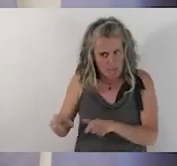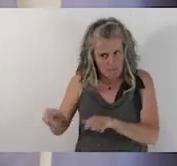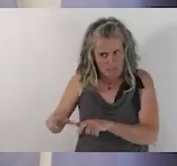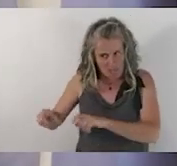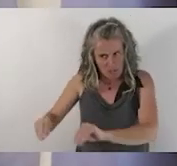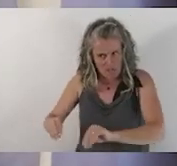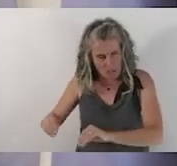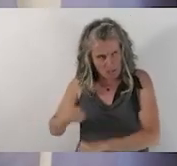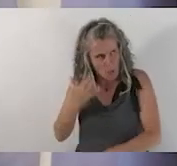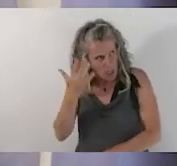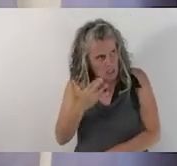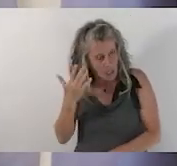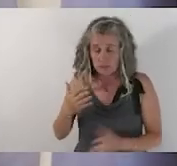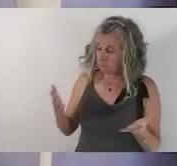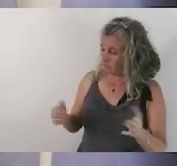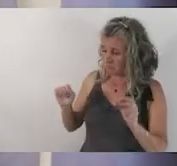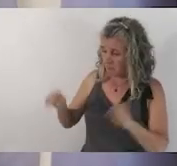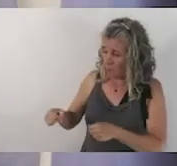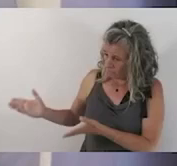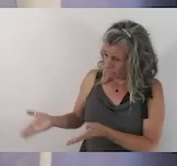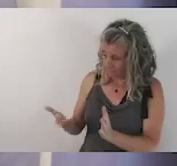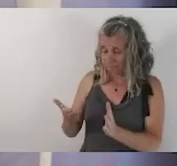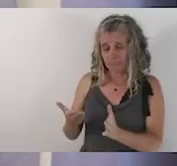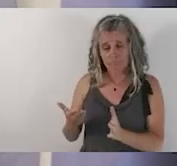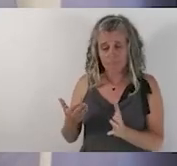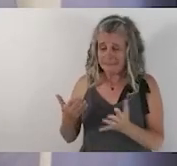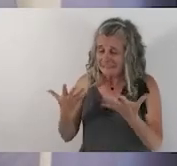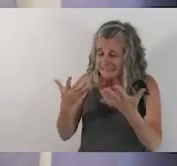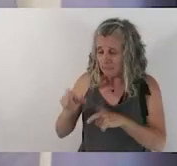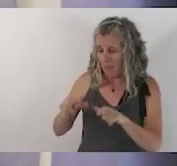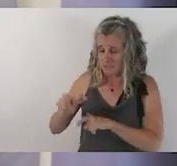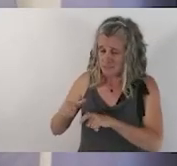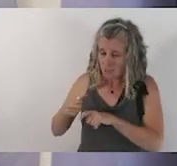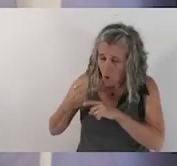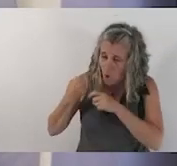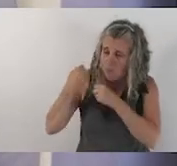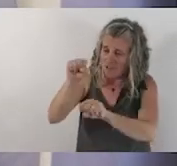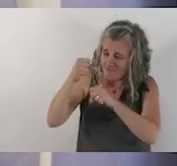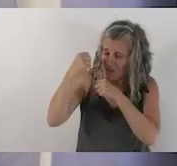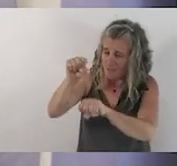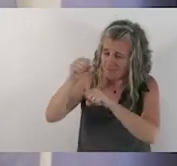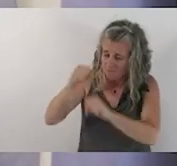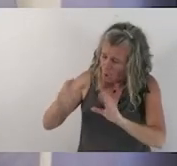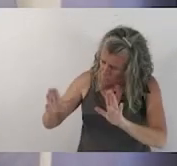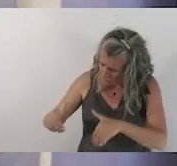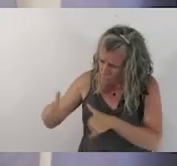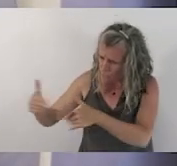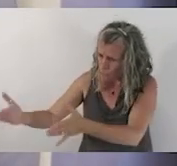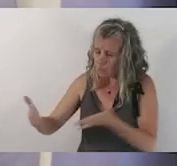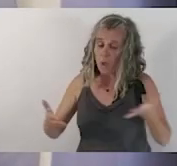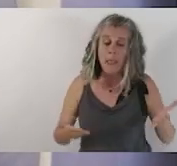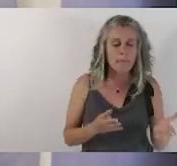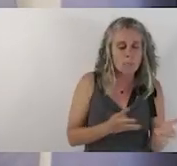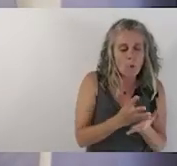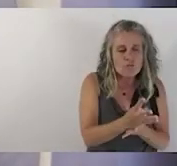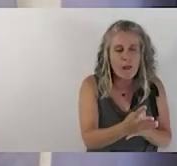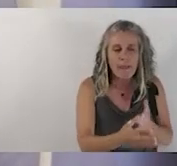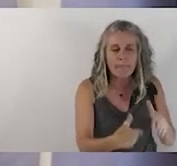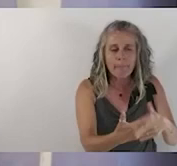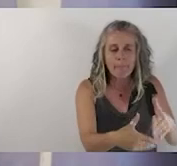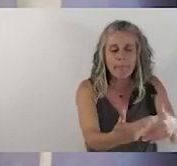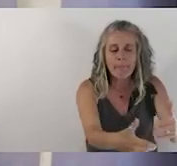continuerez à manifester à 10 tous les vendredis soirs et à suivre avec nous, j'espère, l'évolution de ce dossier